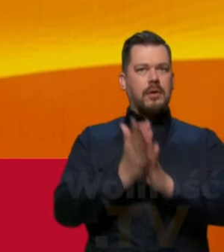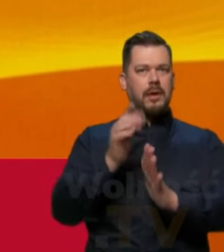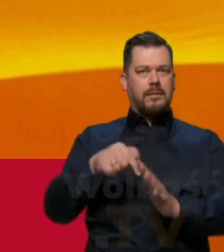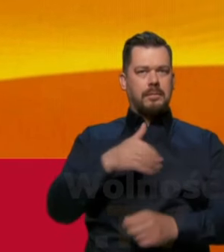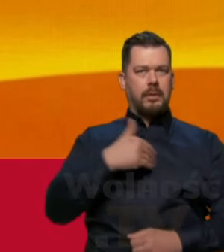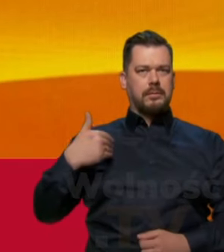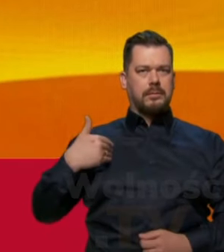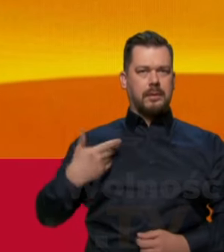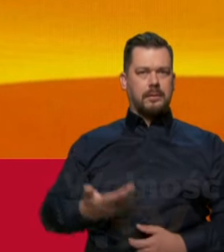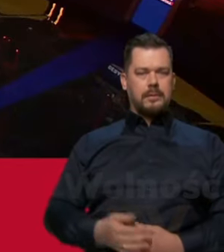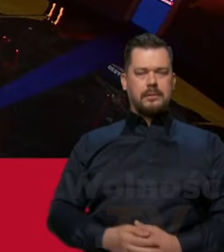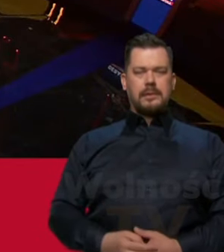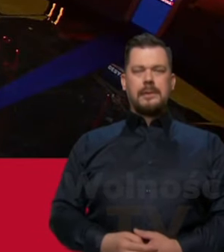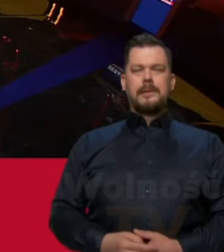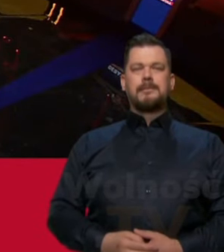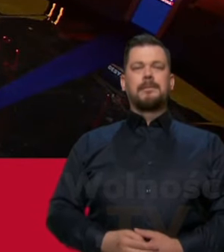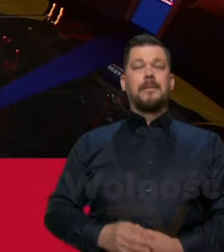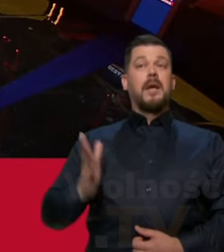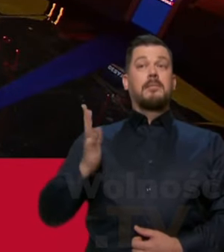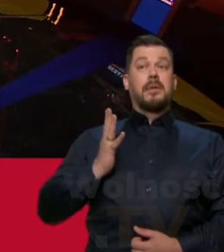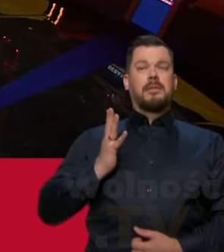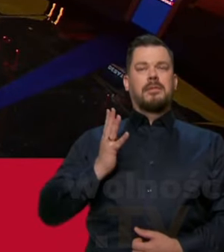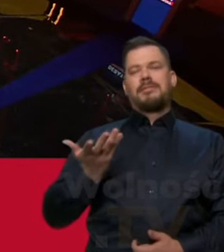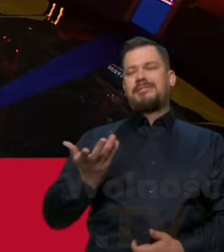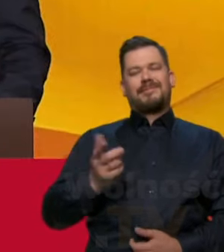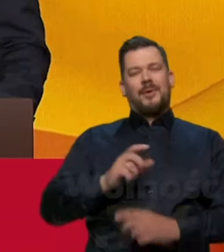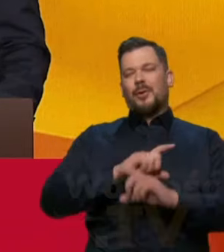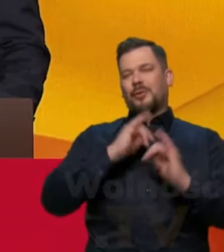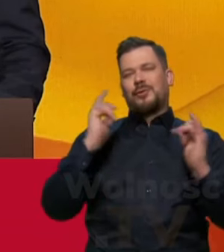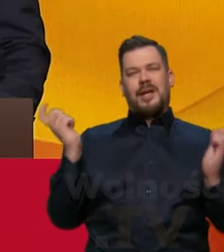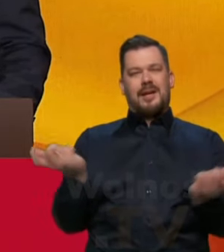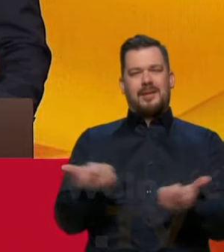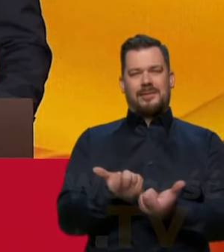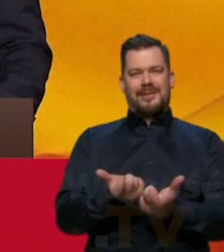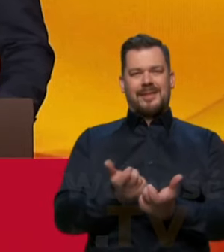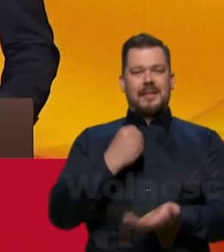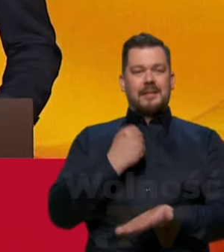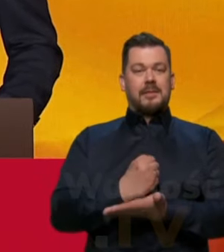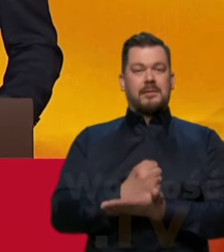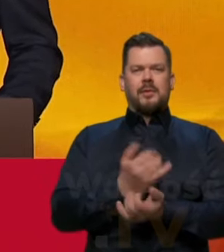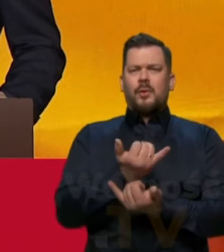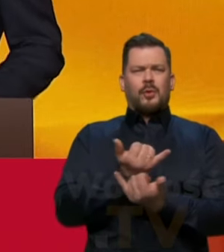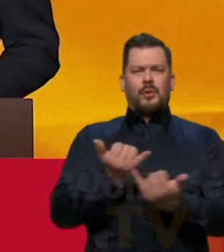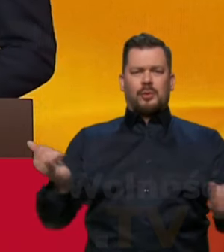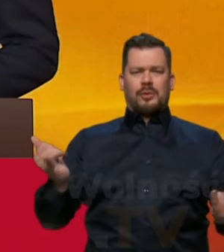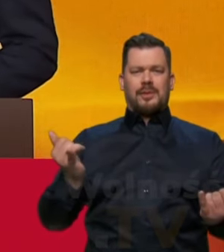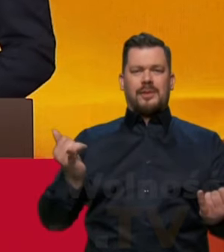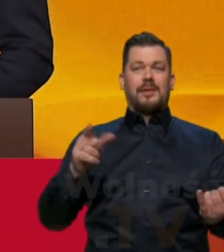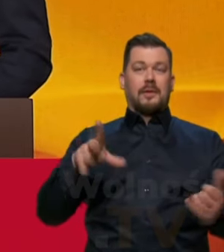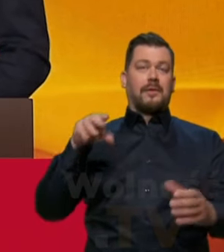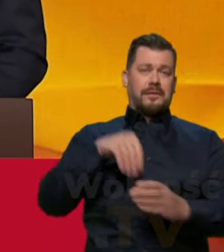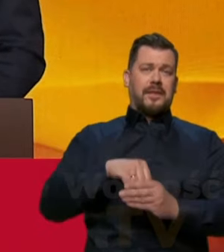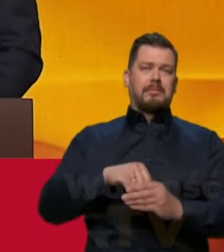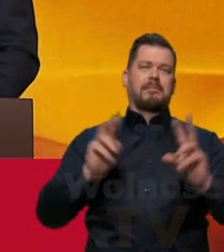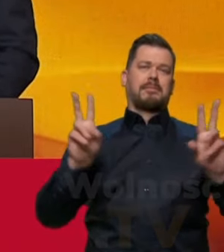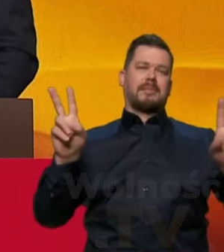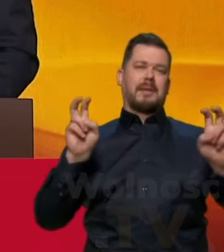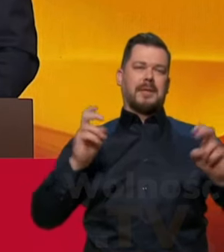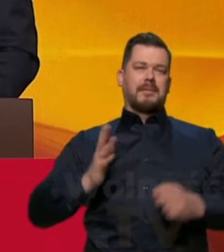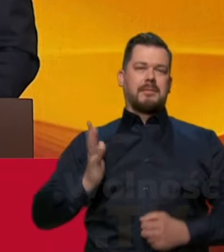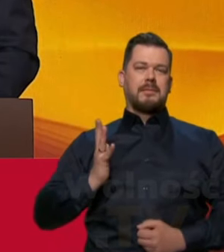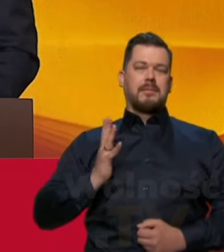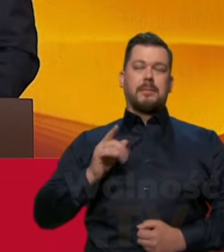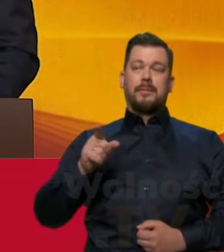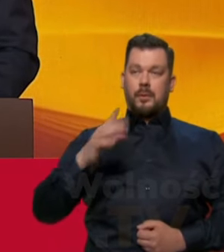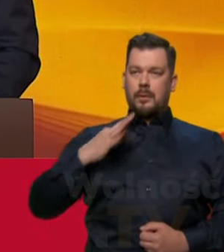granic. Bezpieczeństwo jest pojęciem szeroko pojętym i myślę, że wiele kwestii wchodzi w skład tegoż. To była wizja